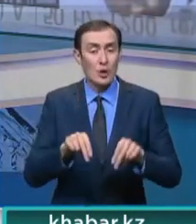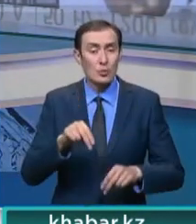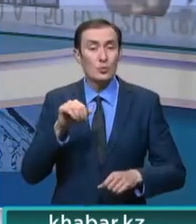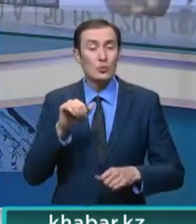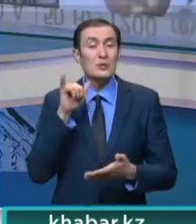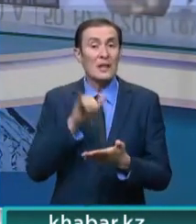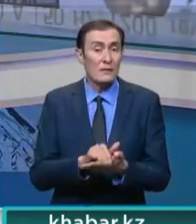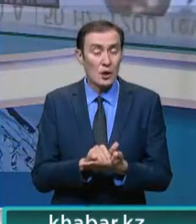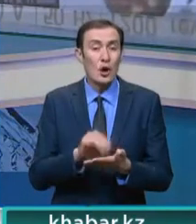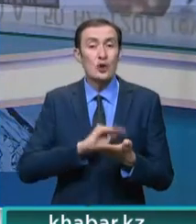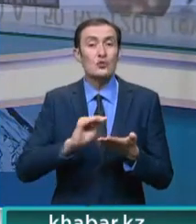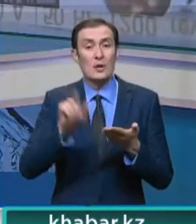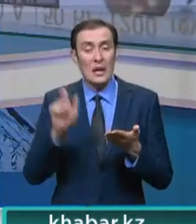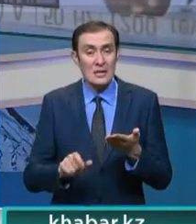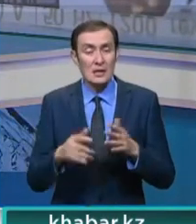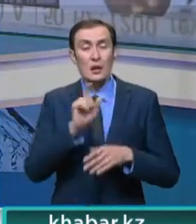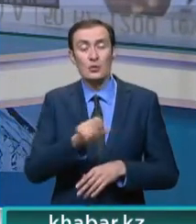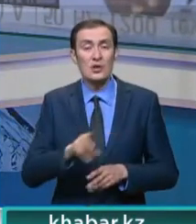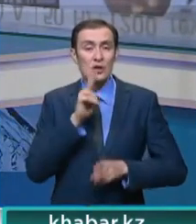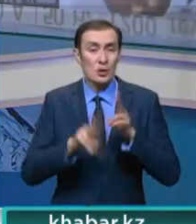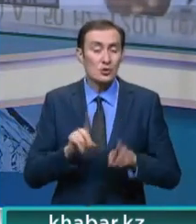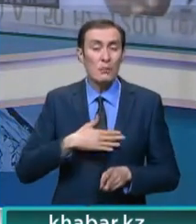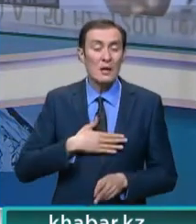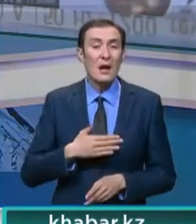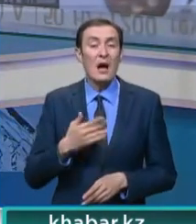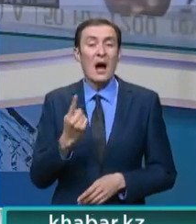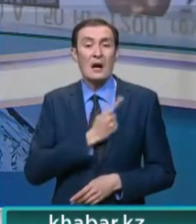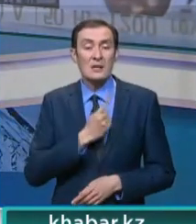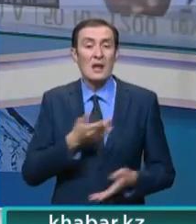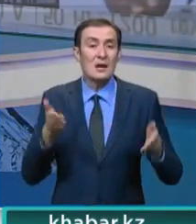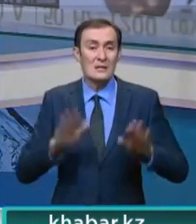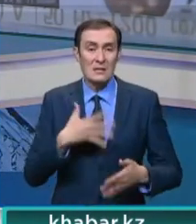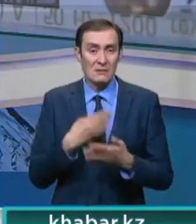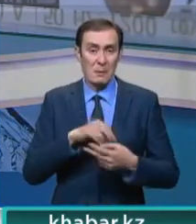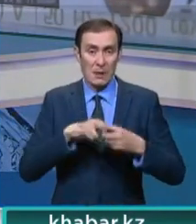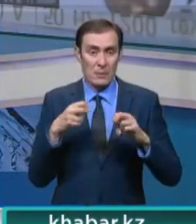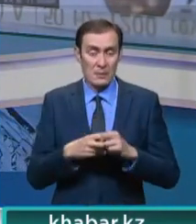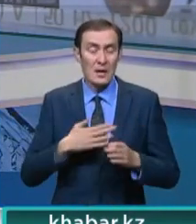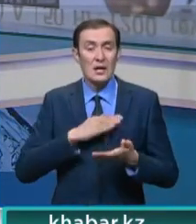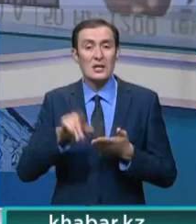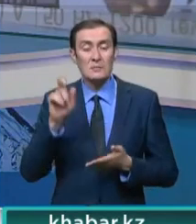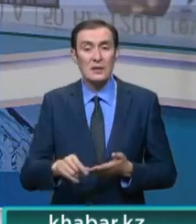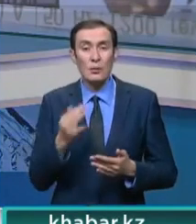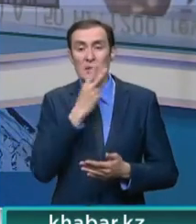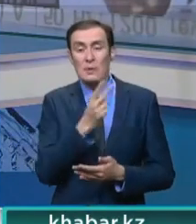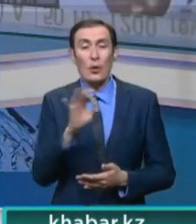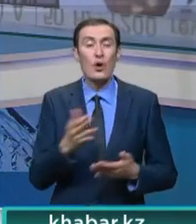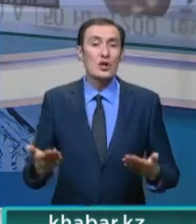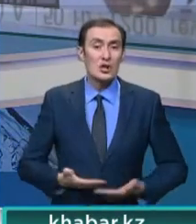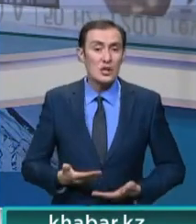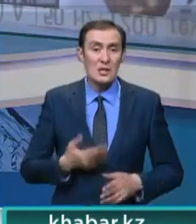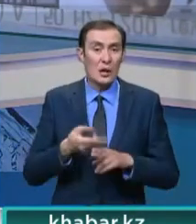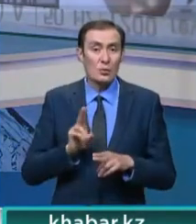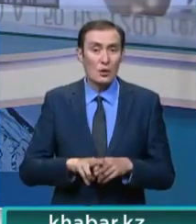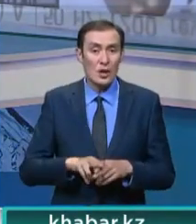обещают установить. Журналистам жители Затона говорят, мы одни со своими проблемами. Кристина Юсичева о жизни, которой жизнью-то